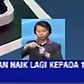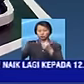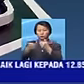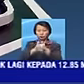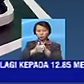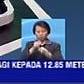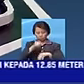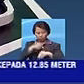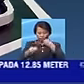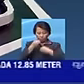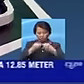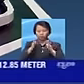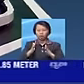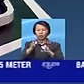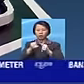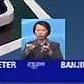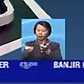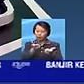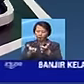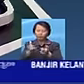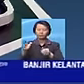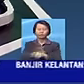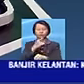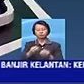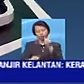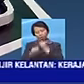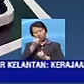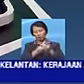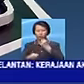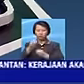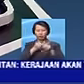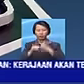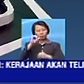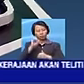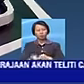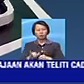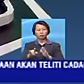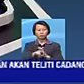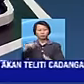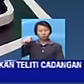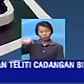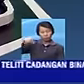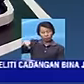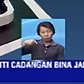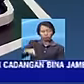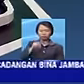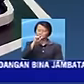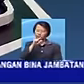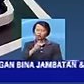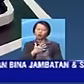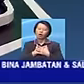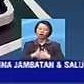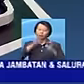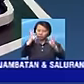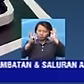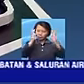waktu makan, mangsa banjir mendapat layanan sepenuhnya untuk menikmati hidangan makanan yang berkualiti. Sedikit sebanyak terubat